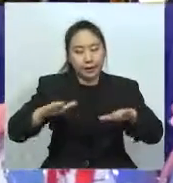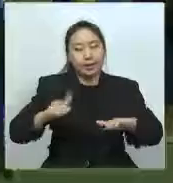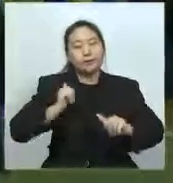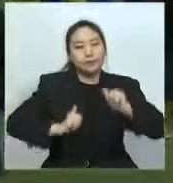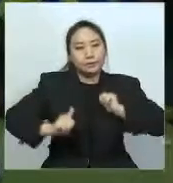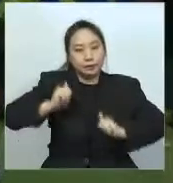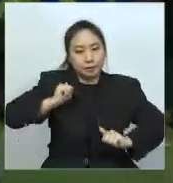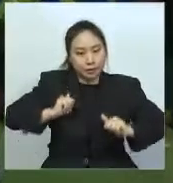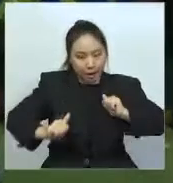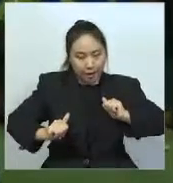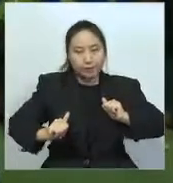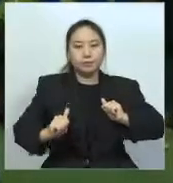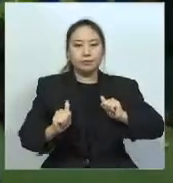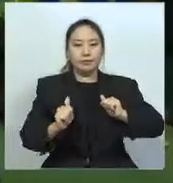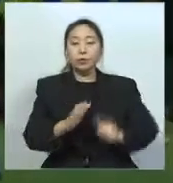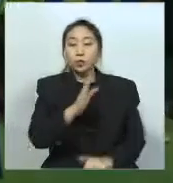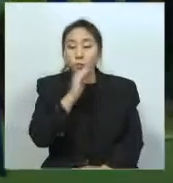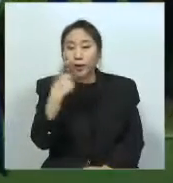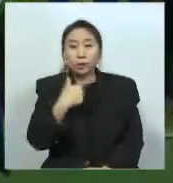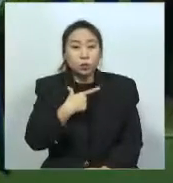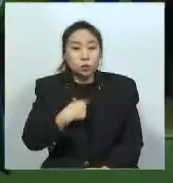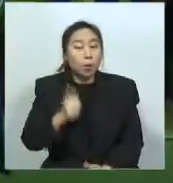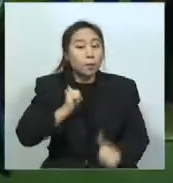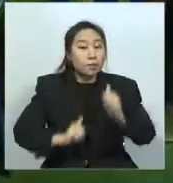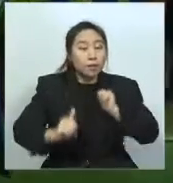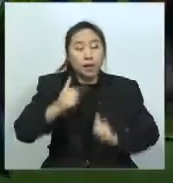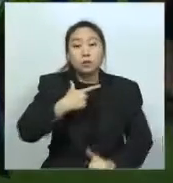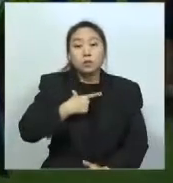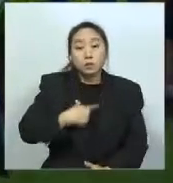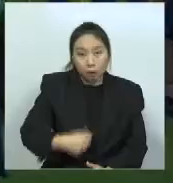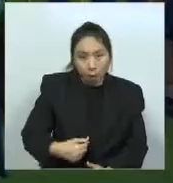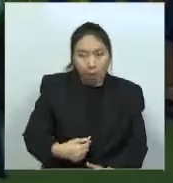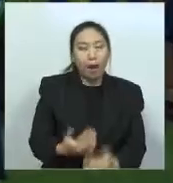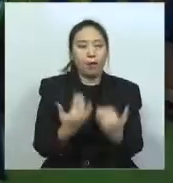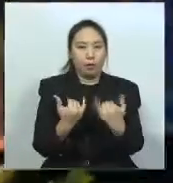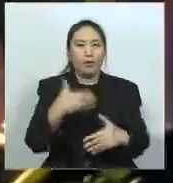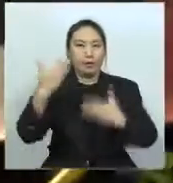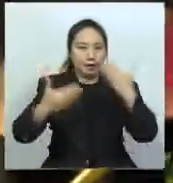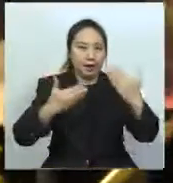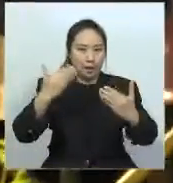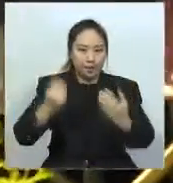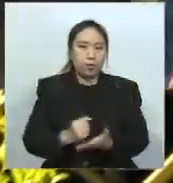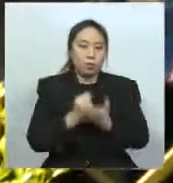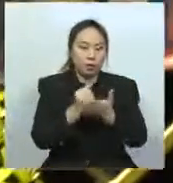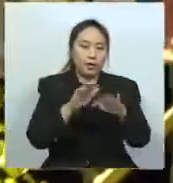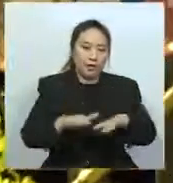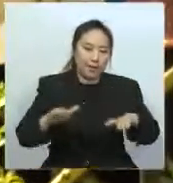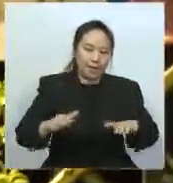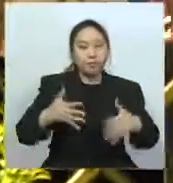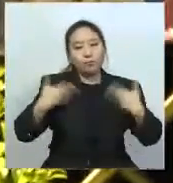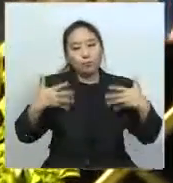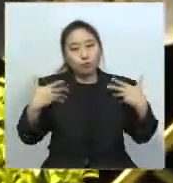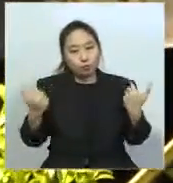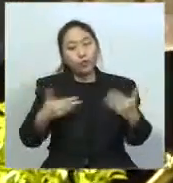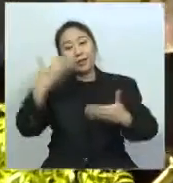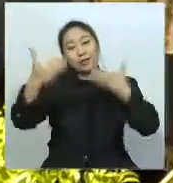แสดงออกได้มีเวทีว่าถ้าใครชอบเรื่องของการแสดงออกนี่ก็ถือว่าเป็นช่วงกิจกรรมที่ให้น้องๆได้มาร่วมสนุกแ